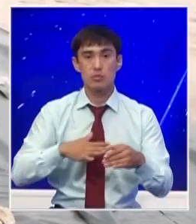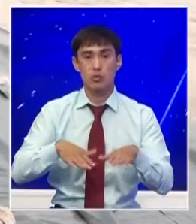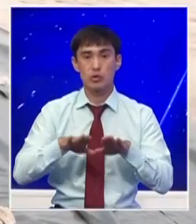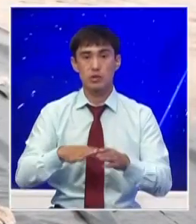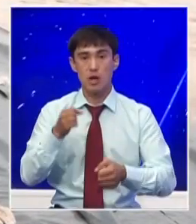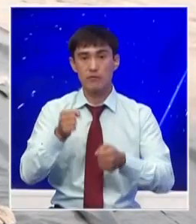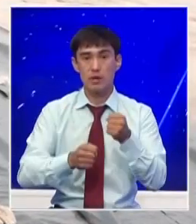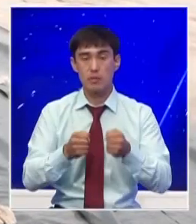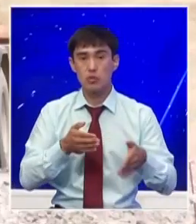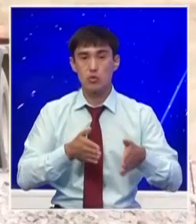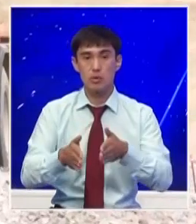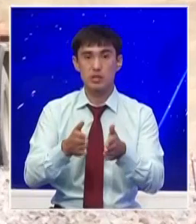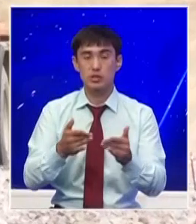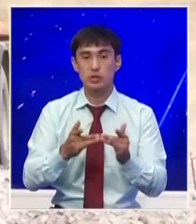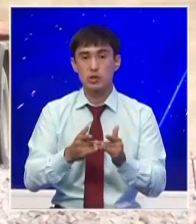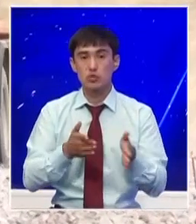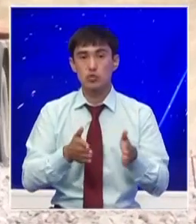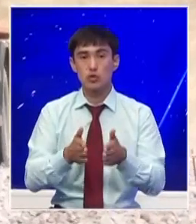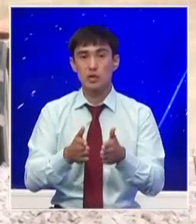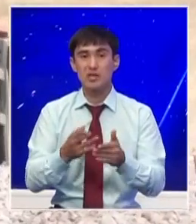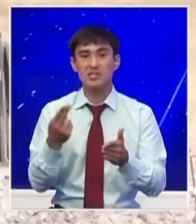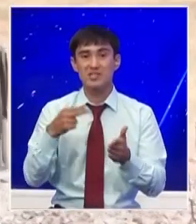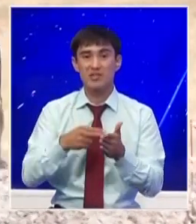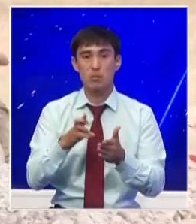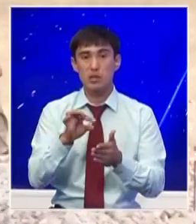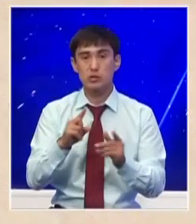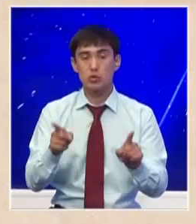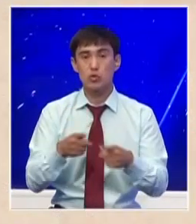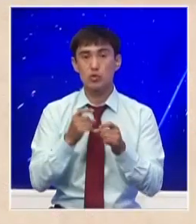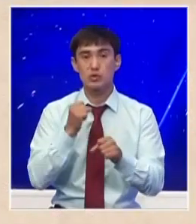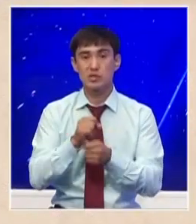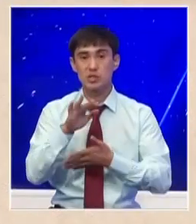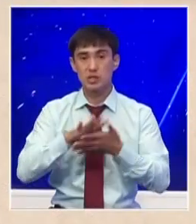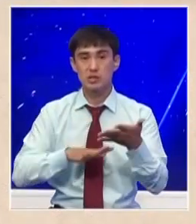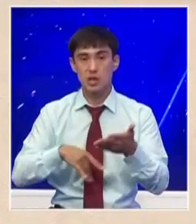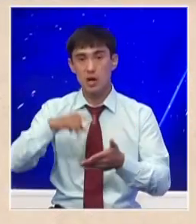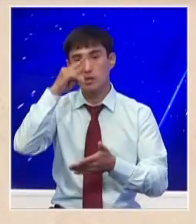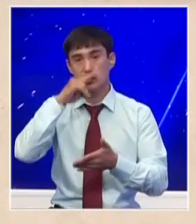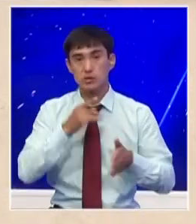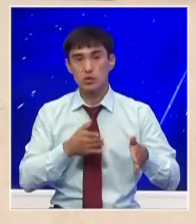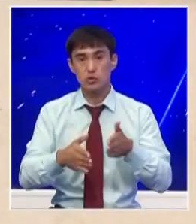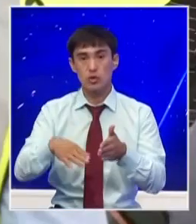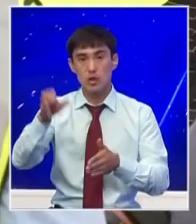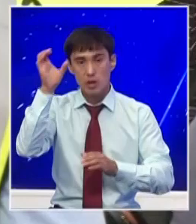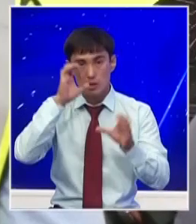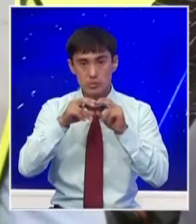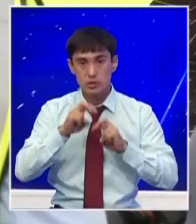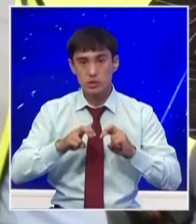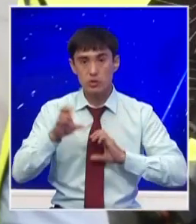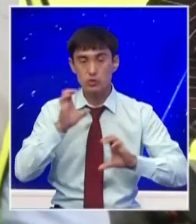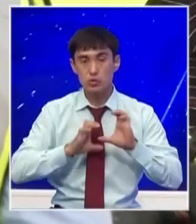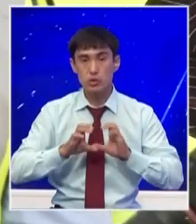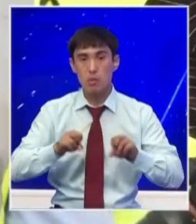орналасқан автомобиль көпірлері және жол өткелдерінің цифрлық базасын құру ісі де жалғасуда. Қазақстан жол ғылыми зерттеу